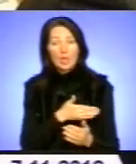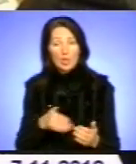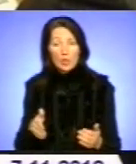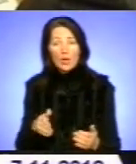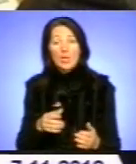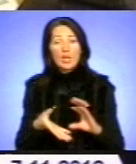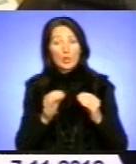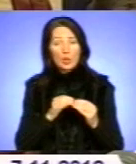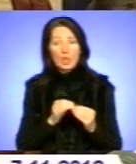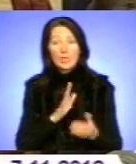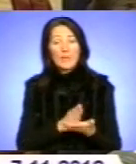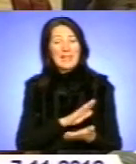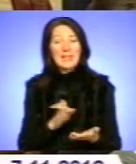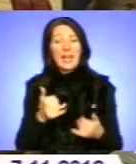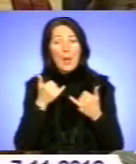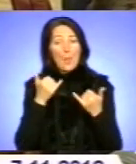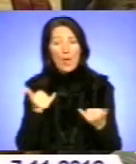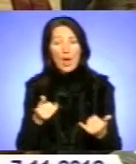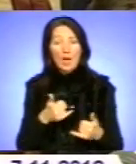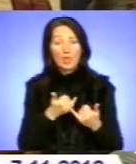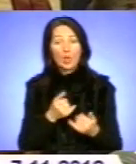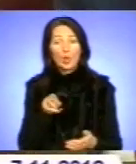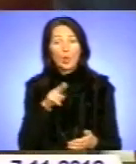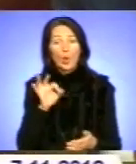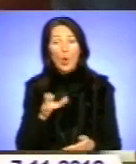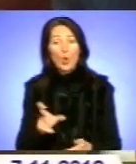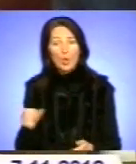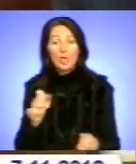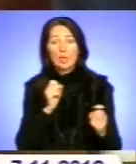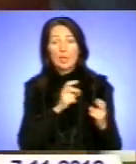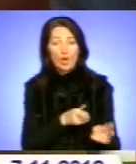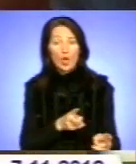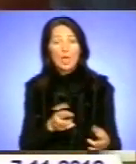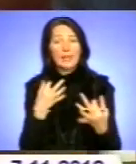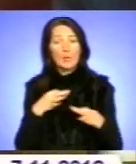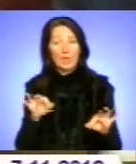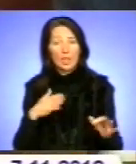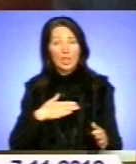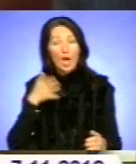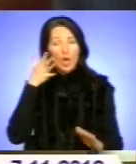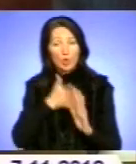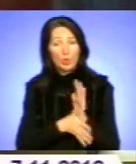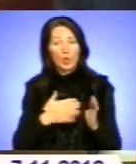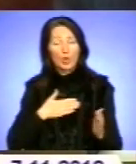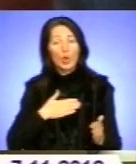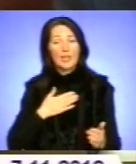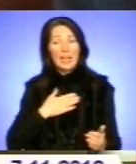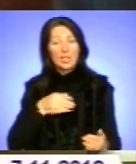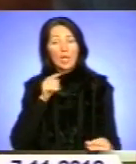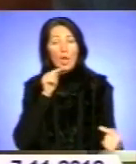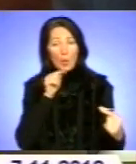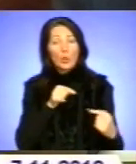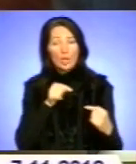прем'єр назвав неповагою до громадян та загрозою для демократії. Я розумію, що наші опоненти давно обнулили